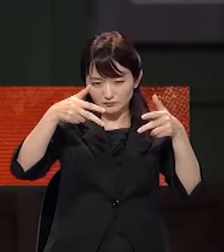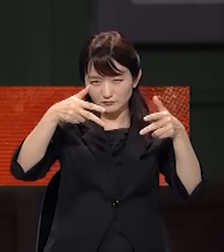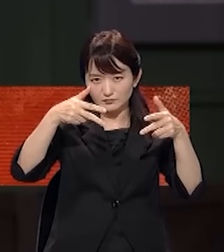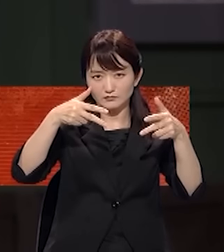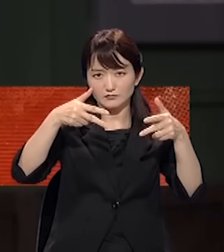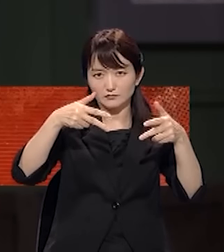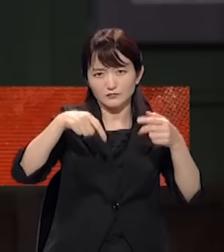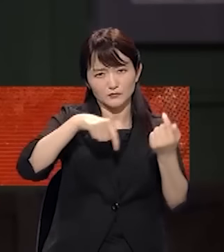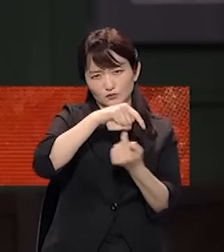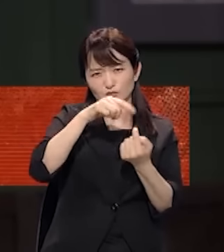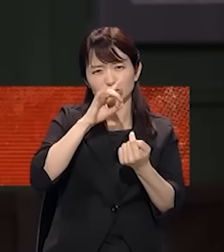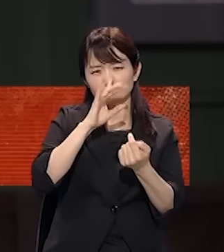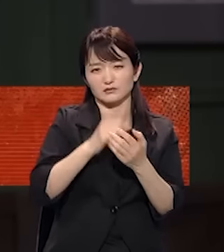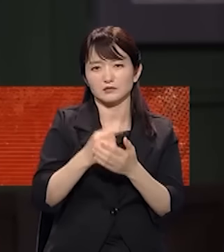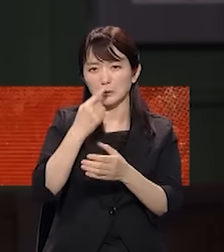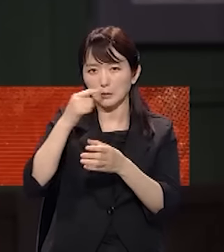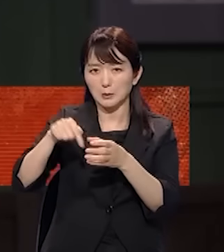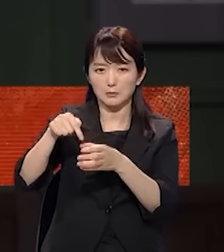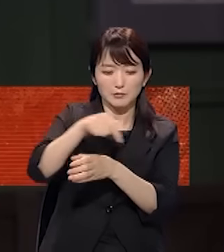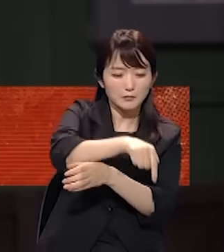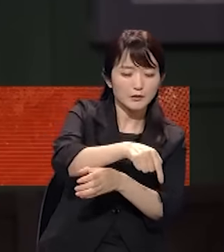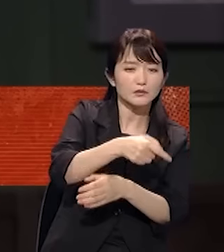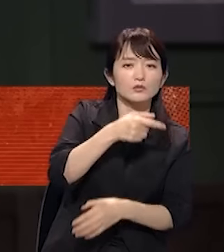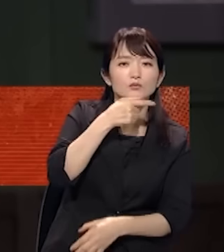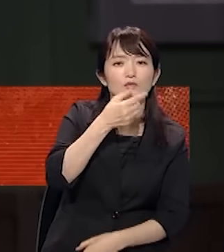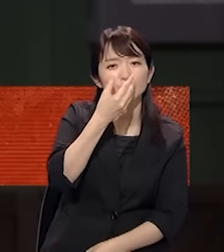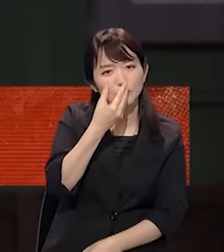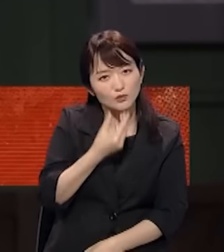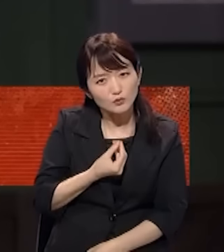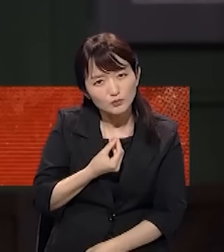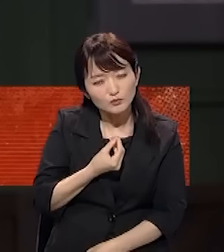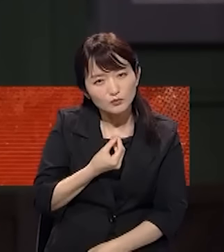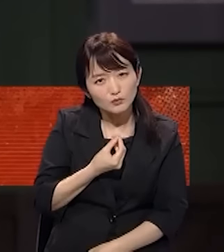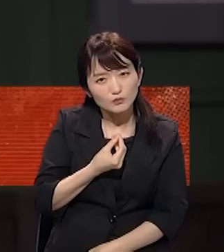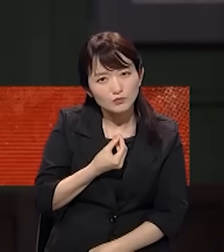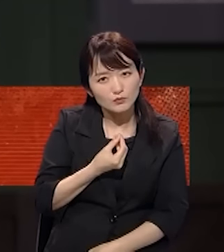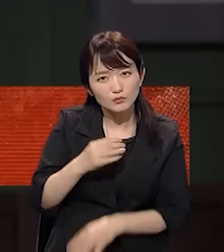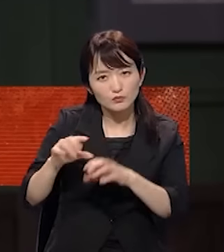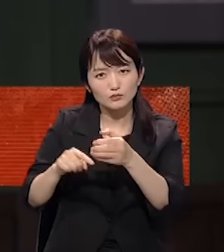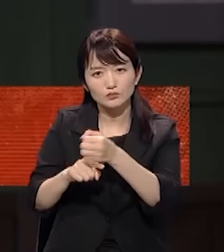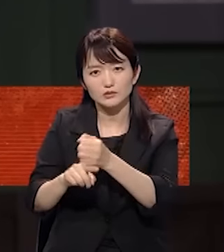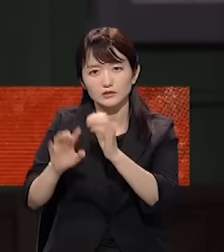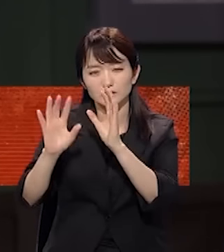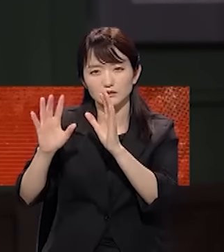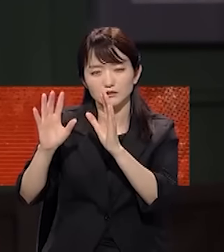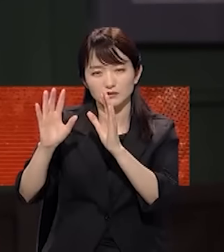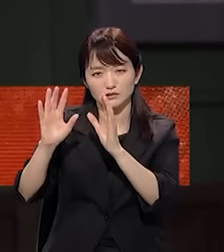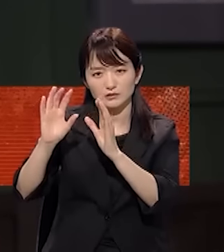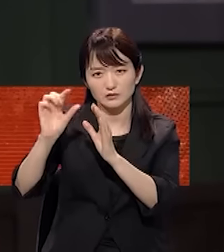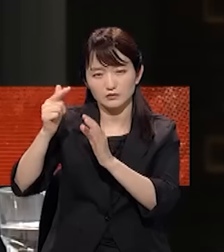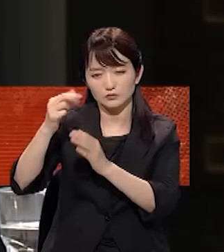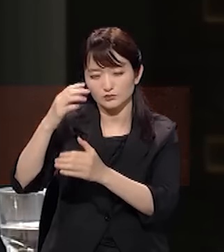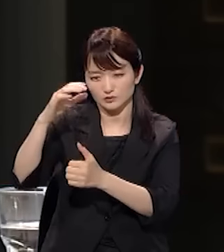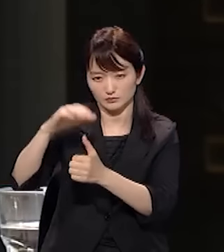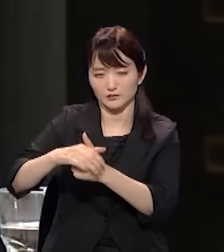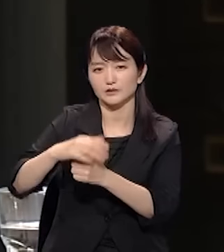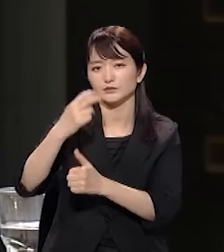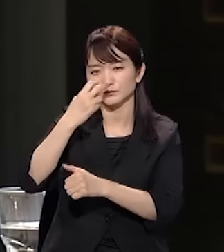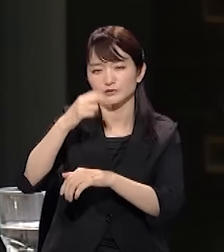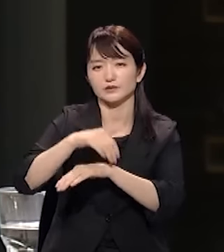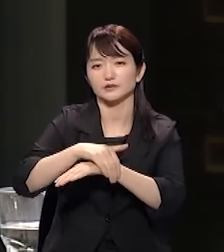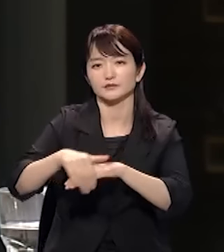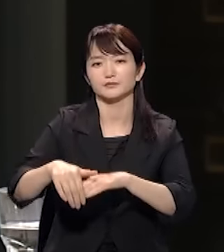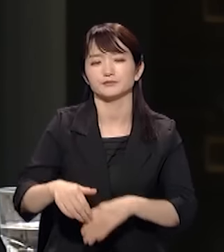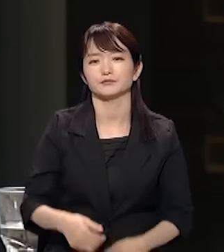알려졌습니다 또 커피 외에도 물과 음료수 등에 대해서도 국과수의 분석을 의뢰한 상황이라고 합니다 자 교수님